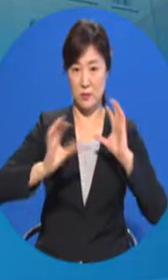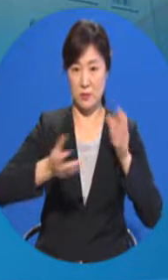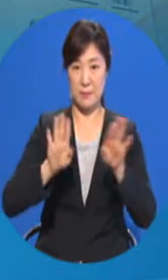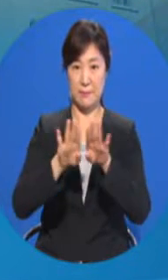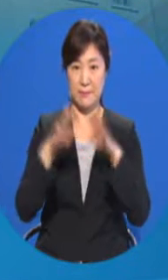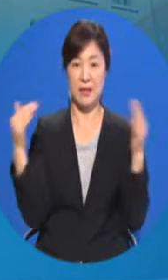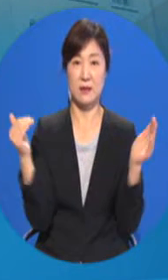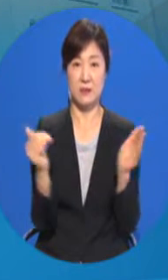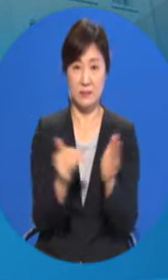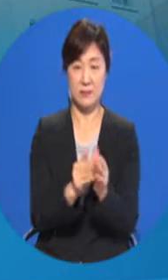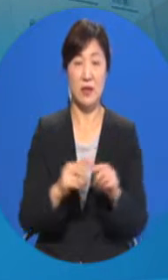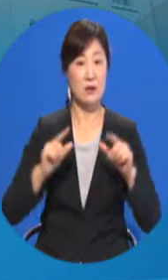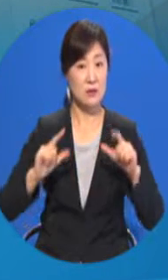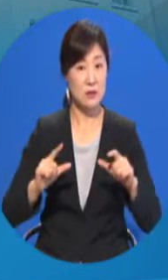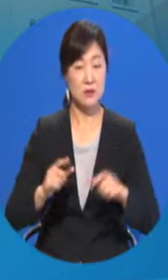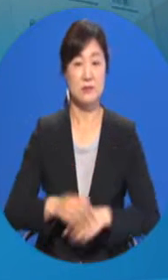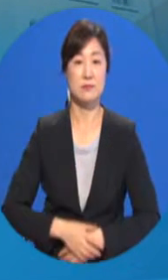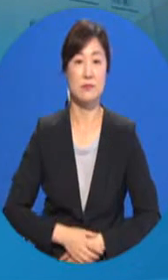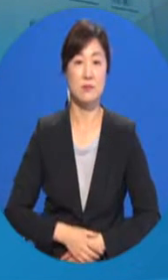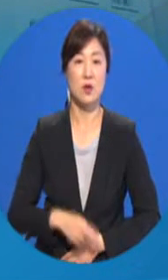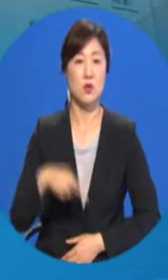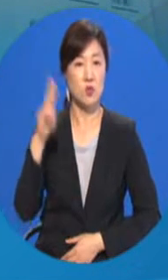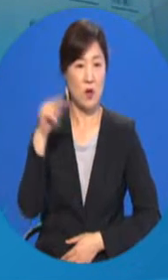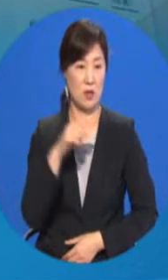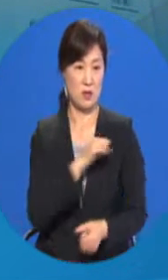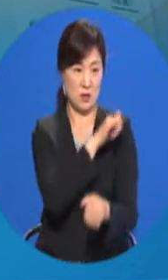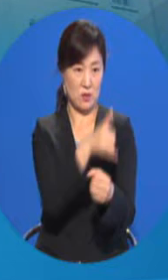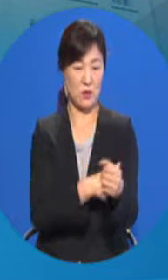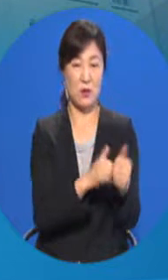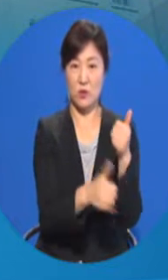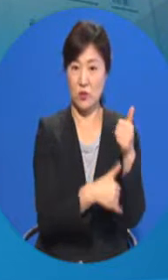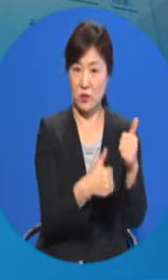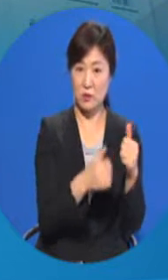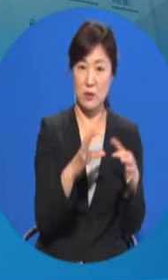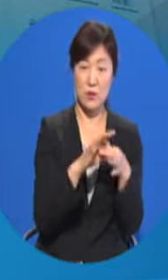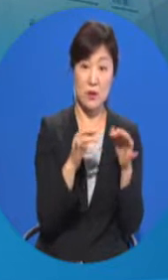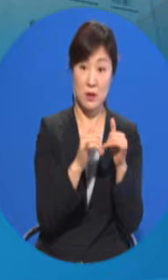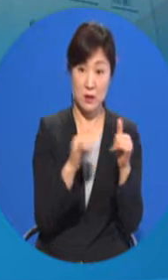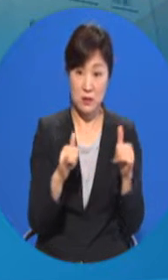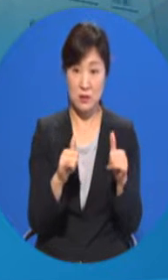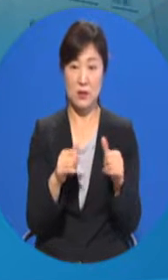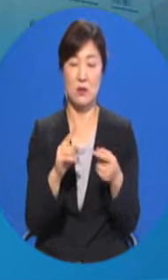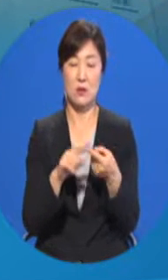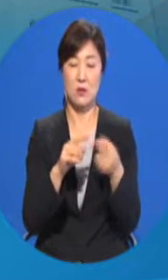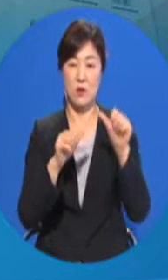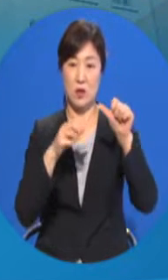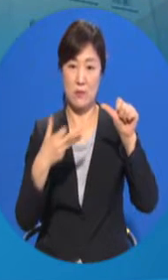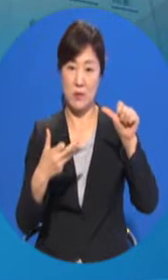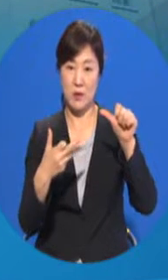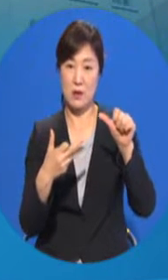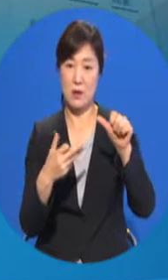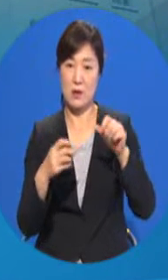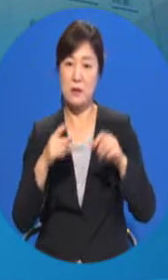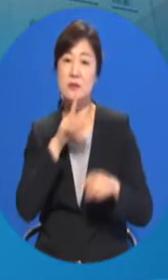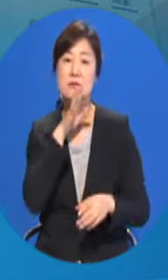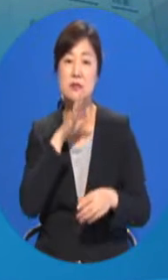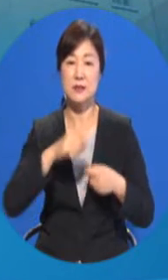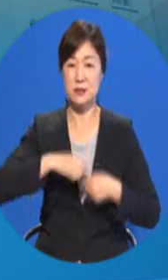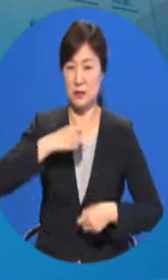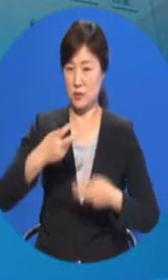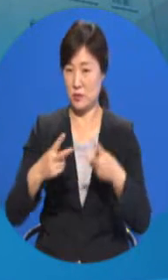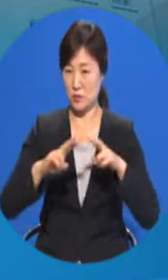열었는데요. 현장에서 유엔 인권위 관계자가 5.18 진상규명에 유엔이 나서서 힘을 보탤 수도 있다는 뜻을